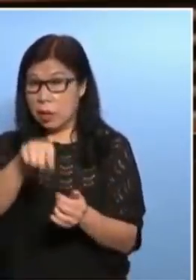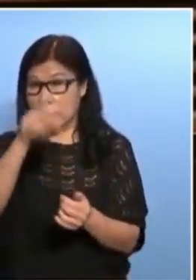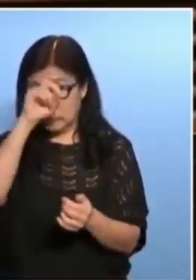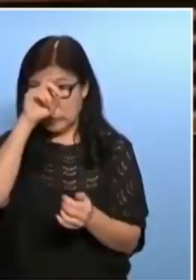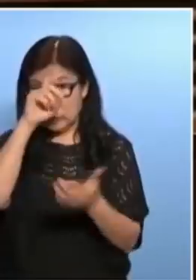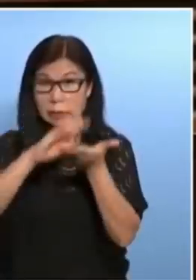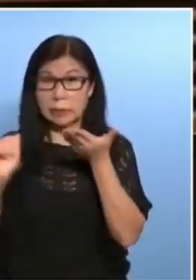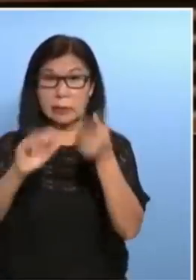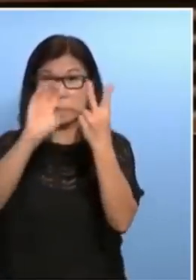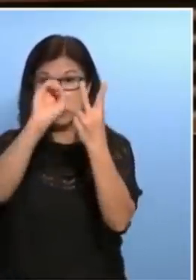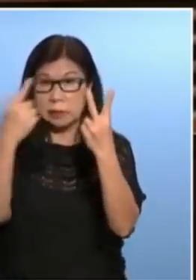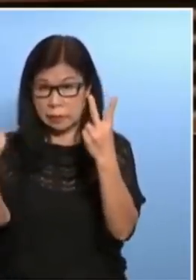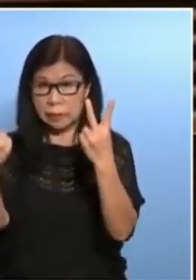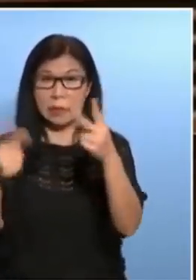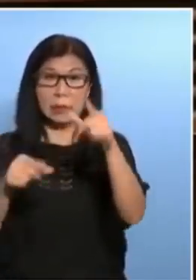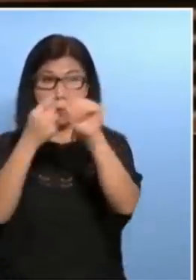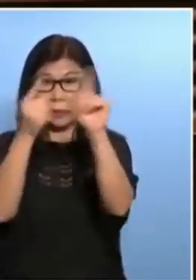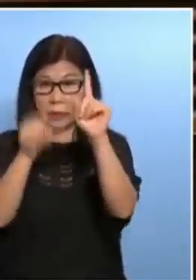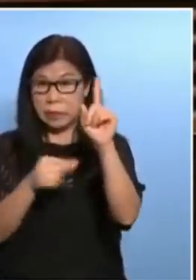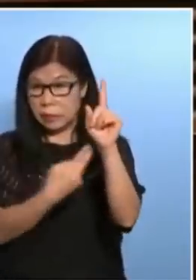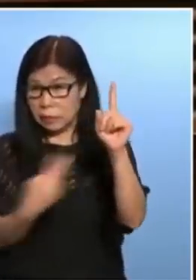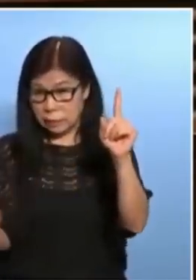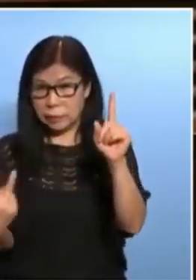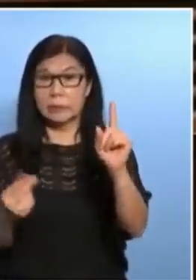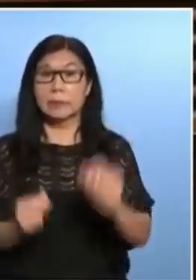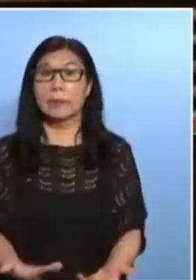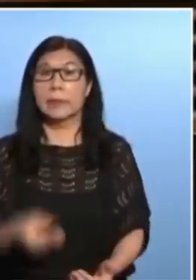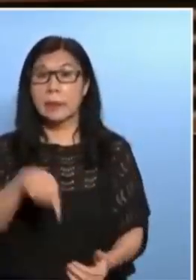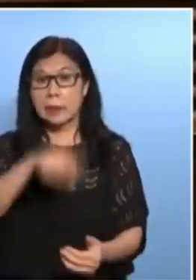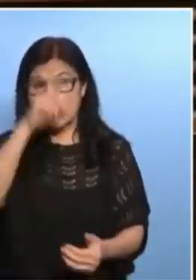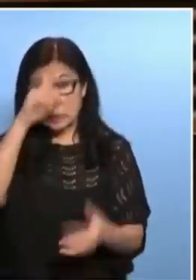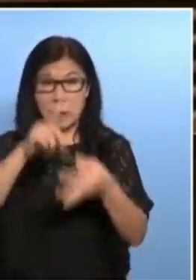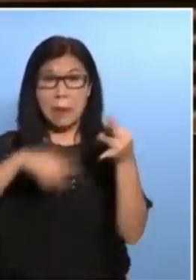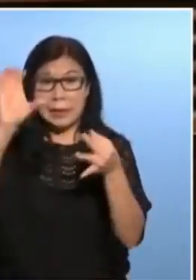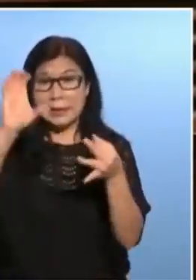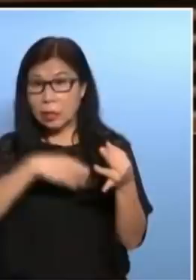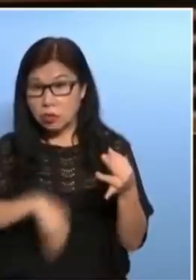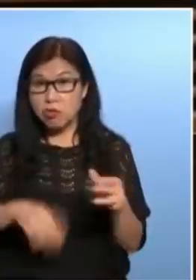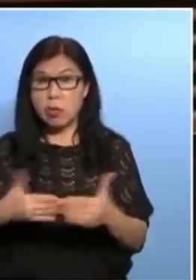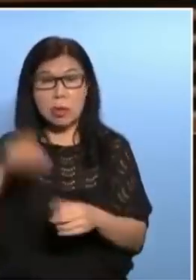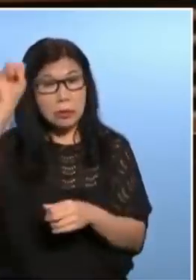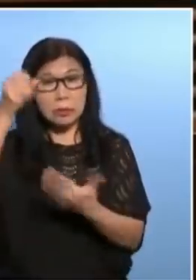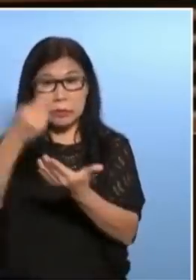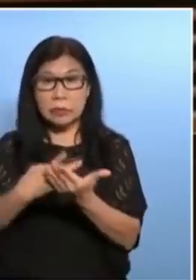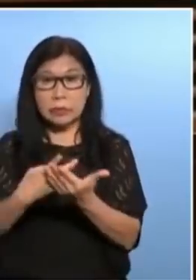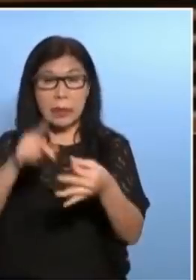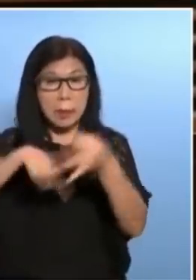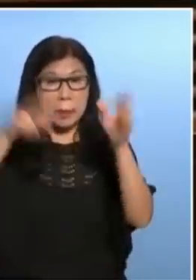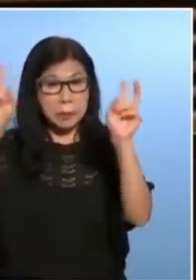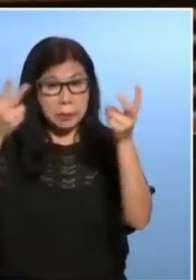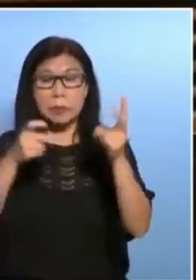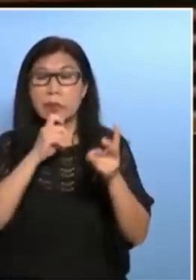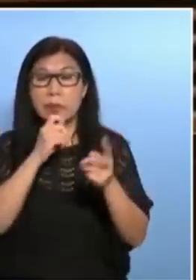記得的，在2018年11月22日當時陳志全議員在本會動議一個議案，